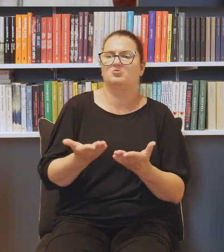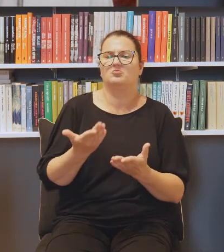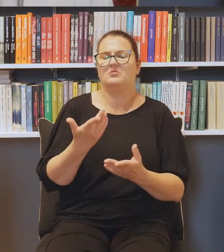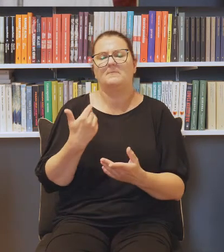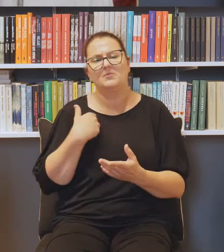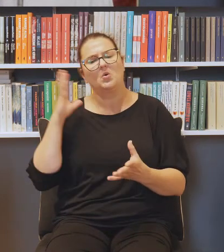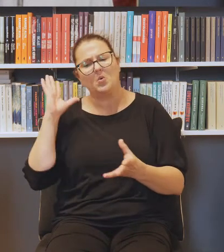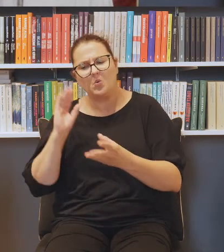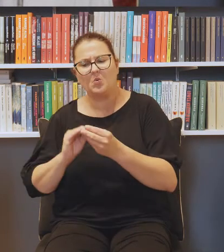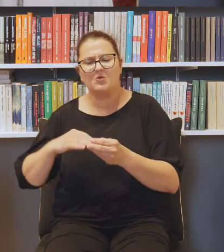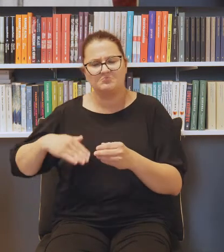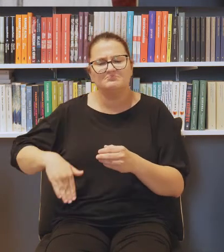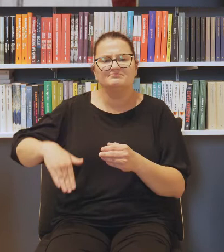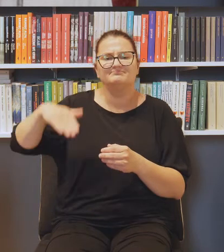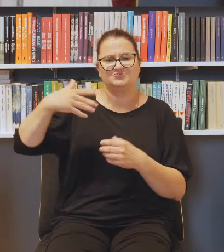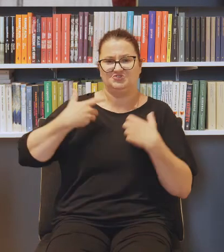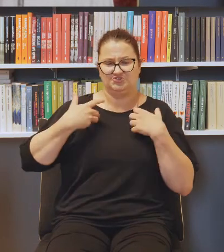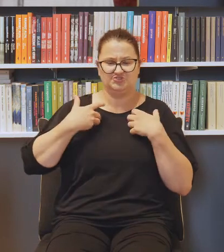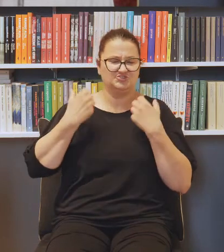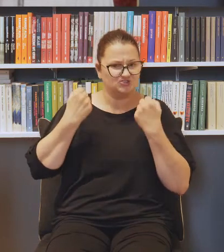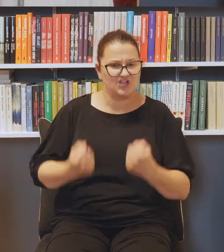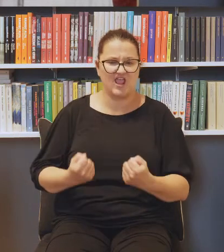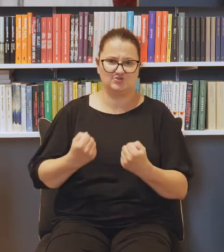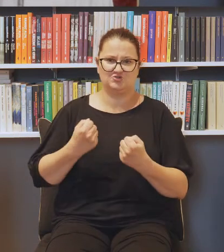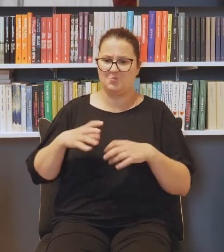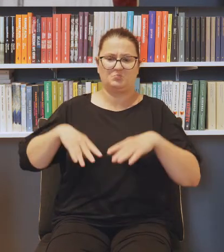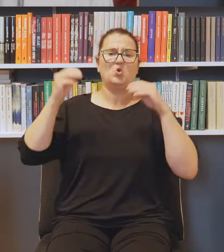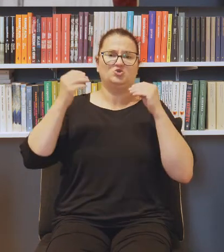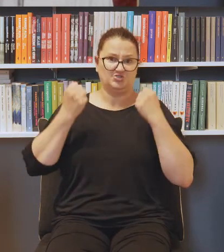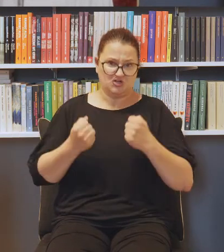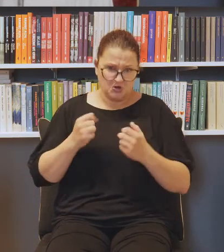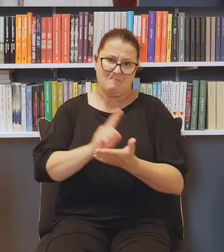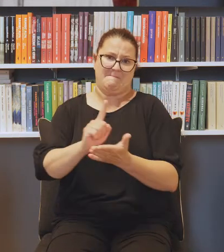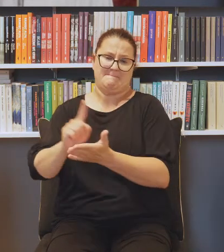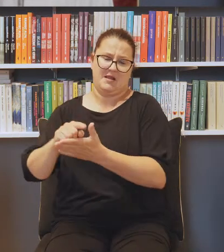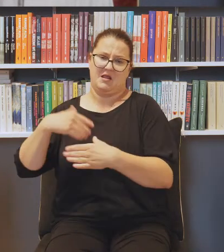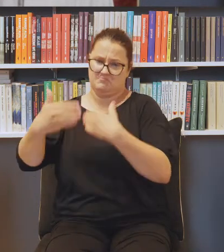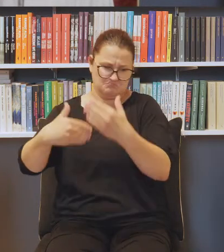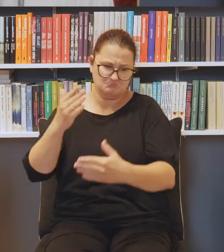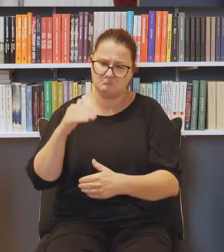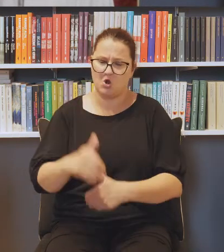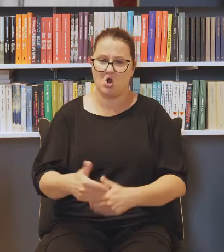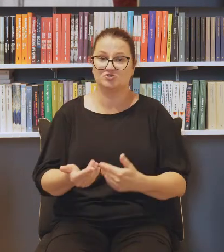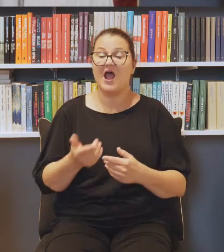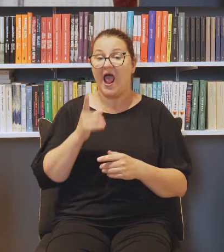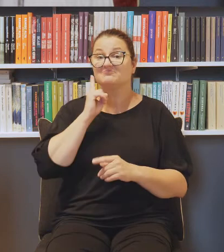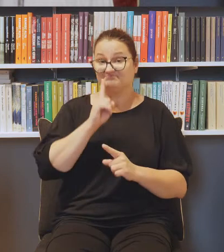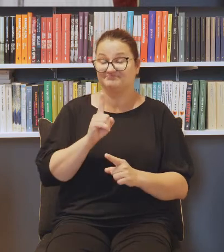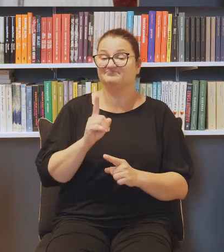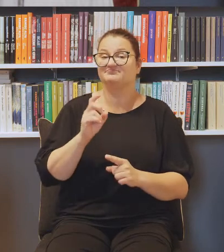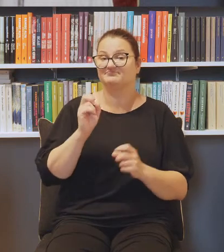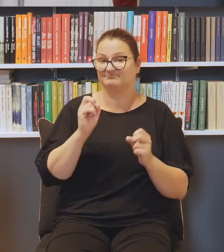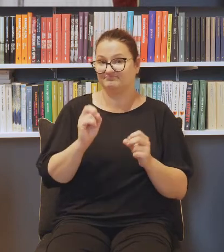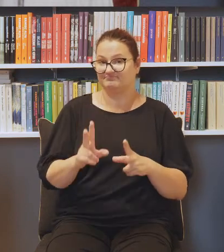nawet jeśli ktoś miał trudne początki, też może mu się udać. Chociaż rzeczywiście